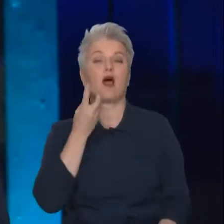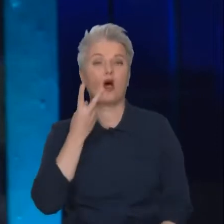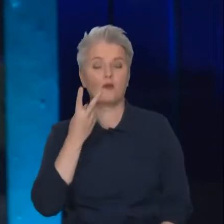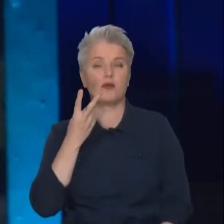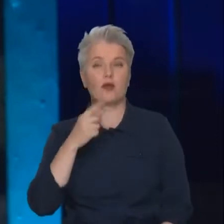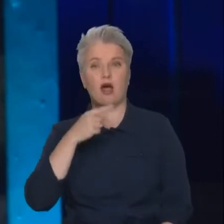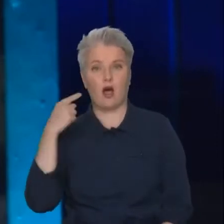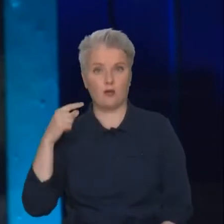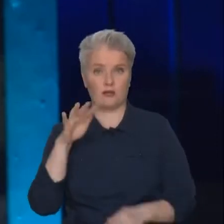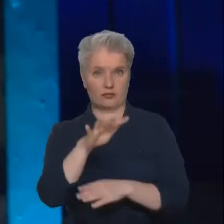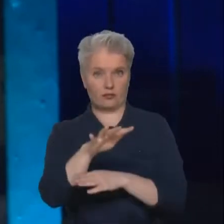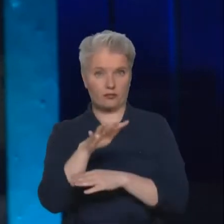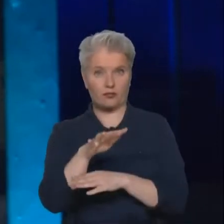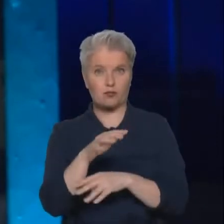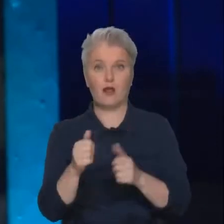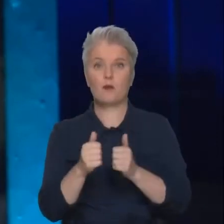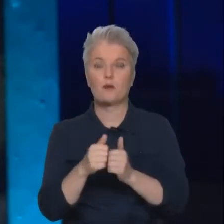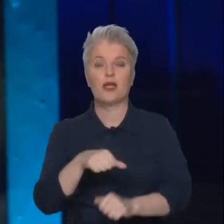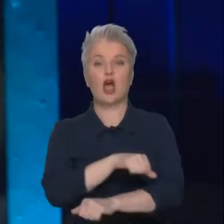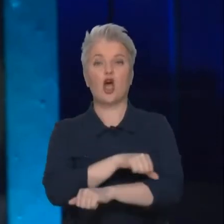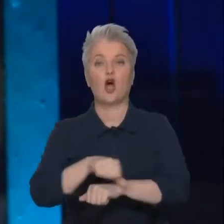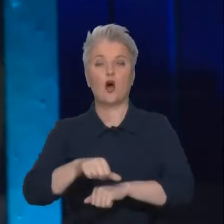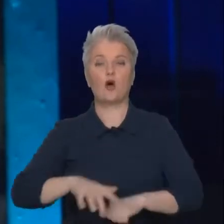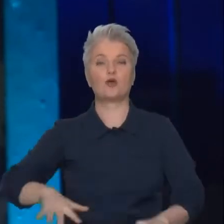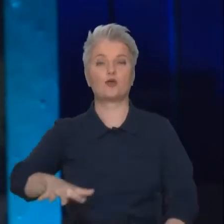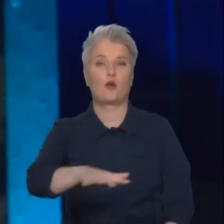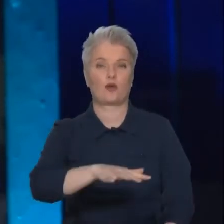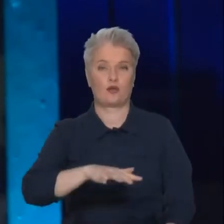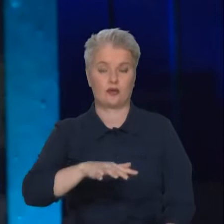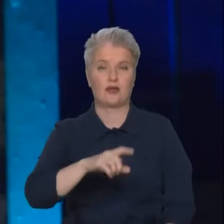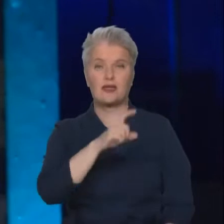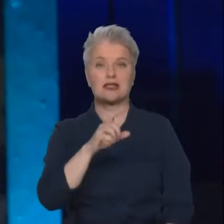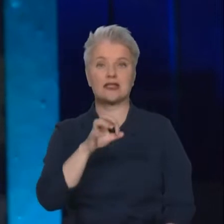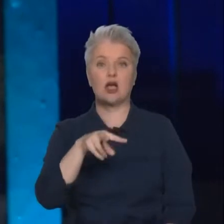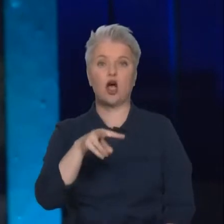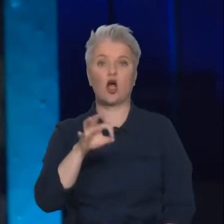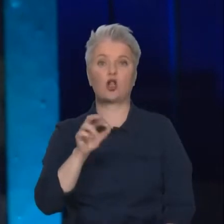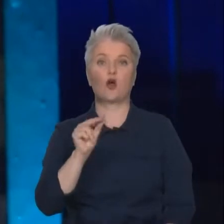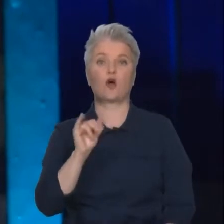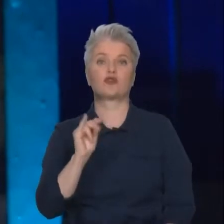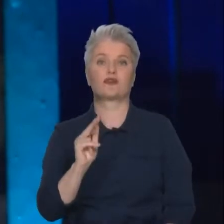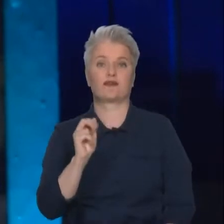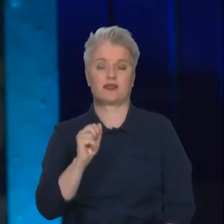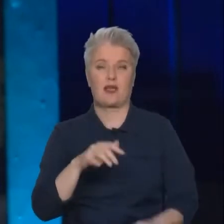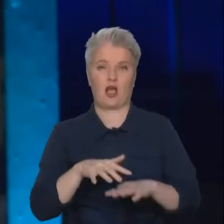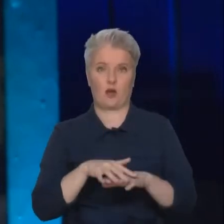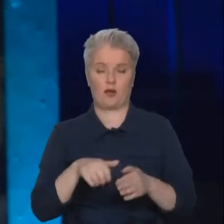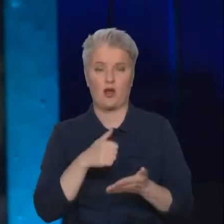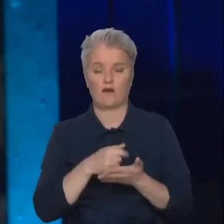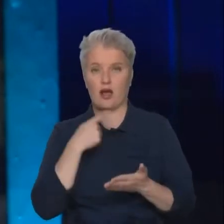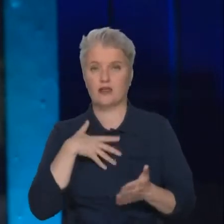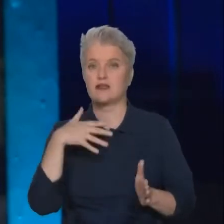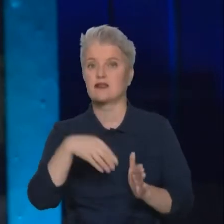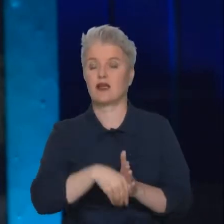завдали артилерійського удару по прикордонню. За даними голови Золочівської громади Віктора Коваленка, загинула жінка.